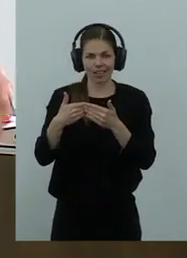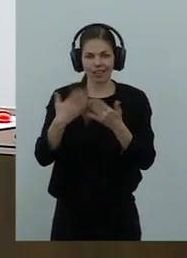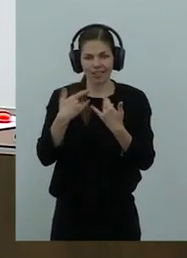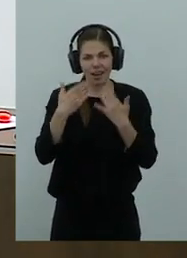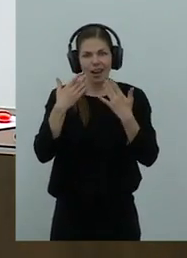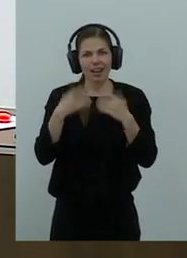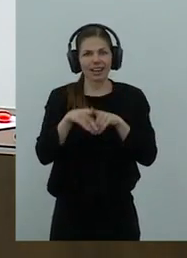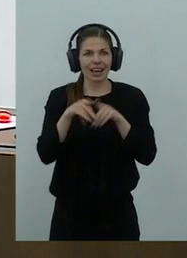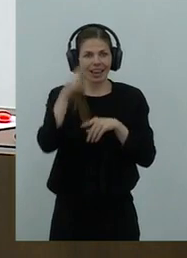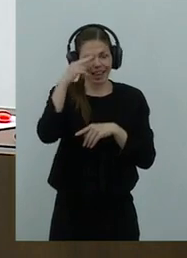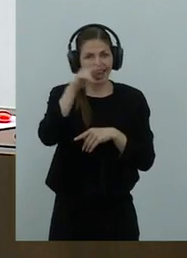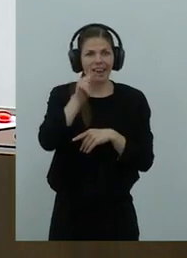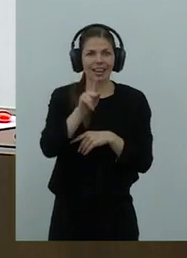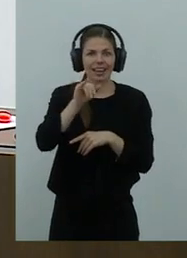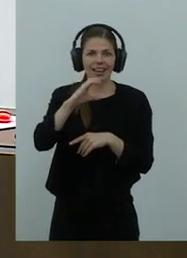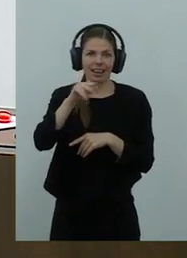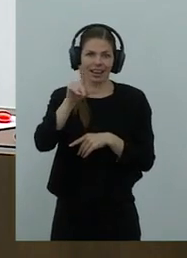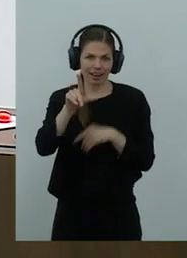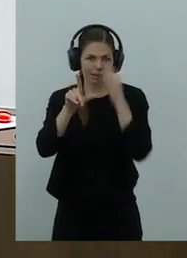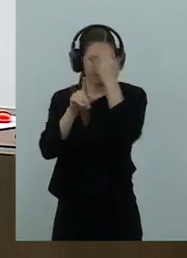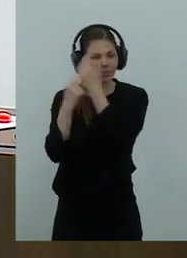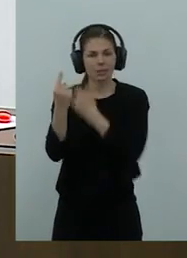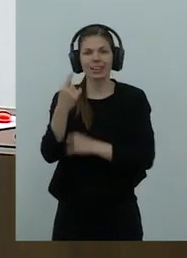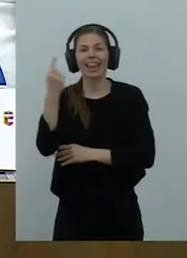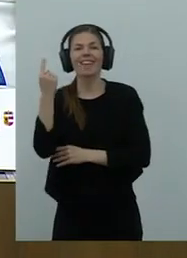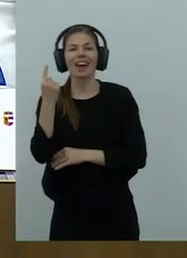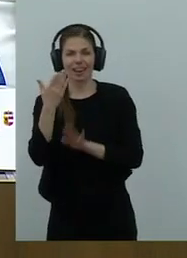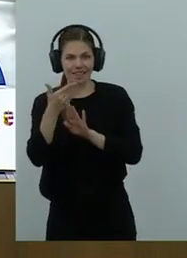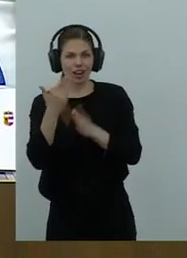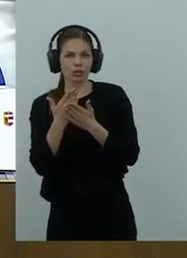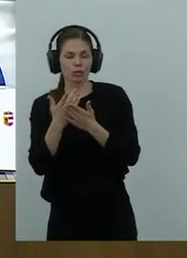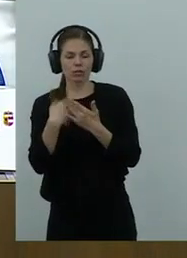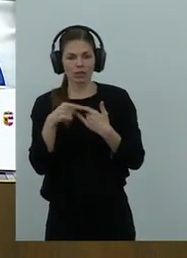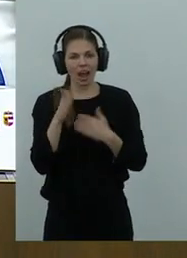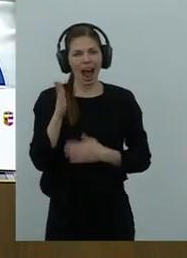Herrn Kickl gewarnt worden. Es ist Anstand plakatiert worden.